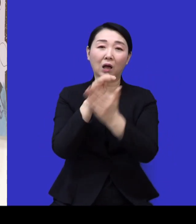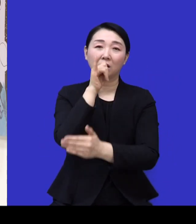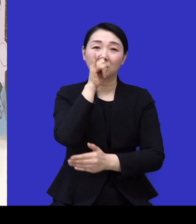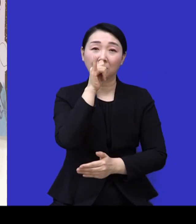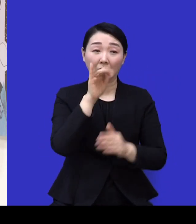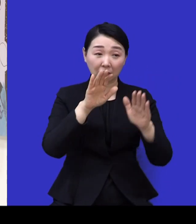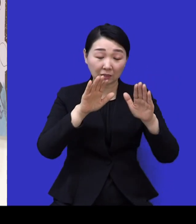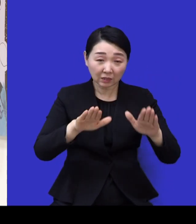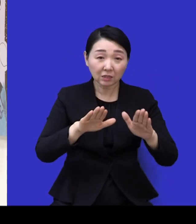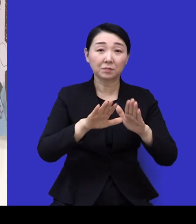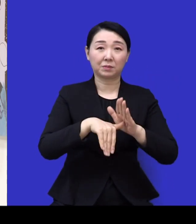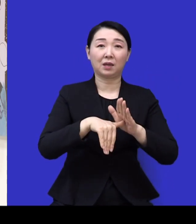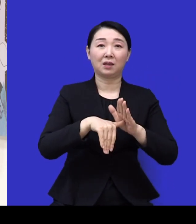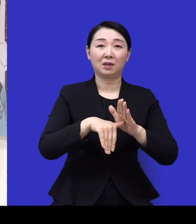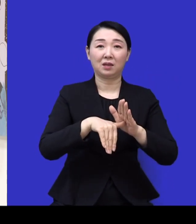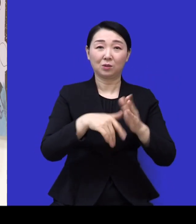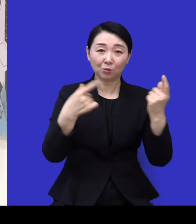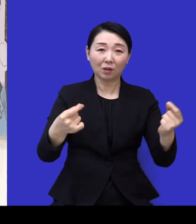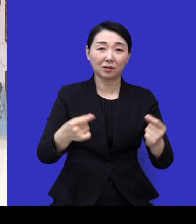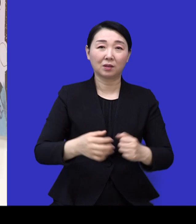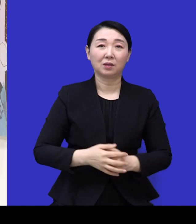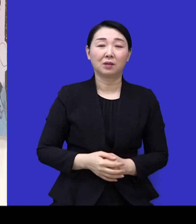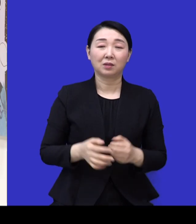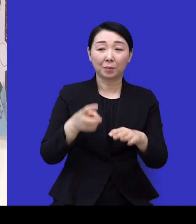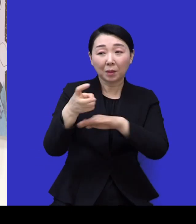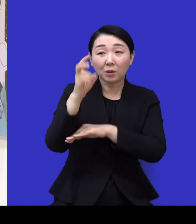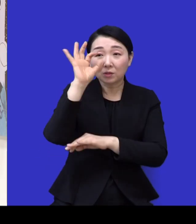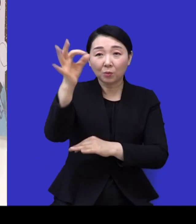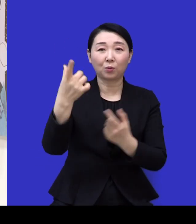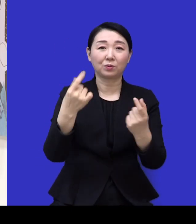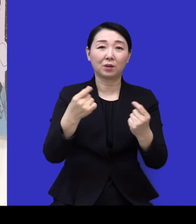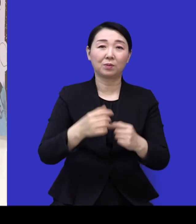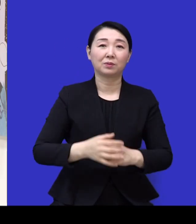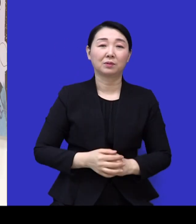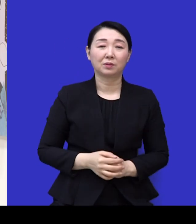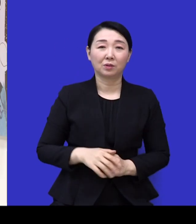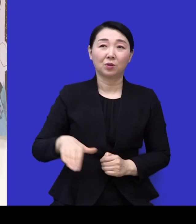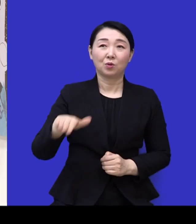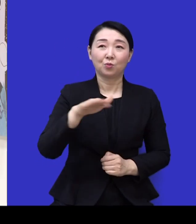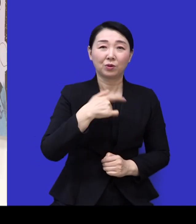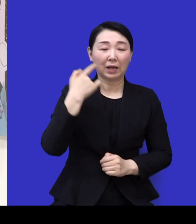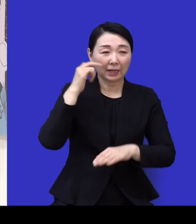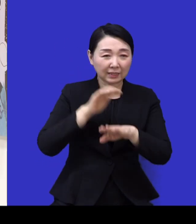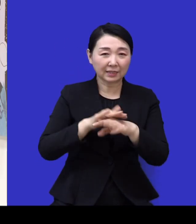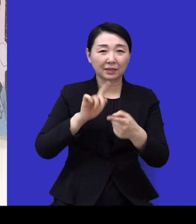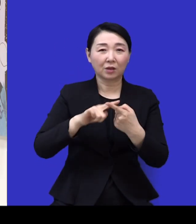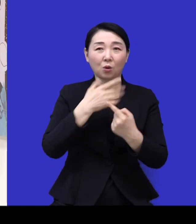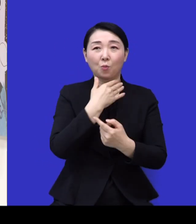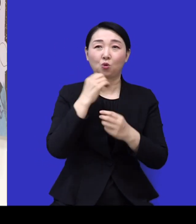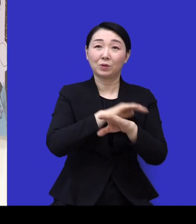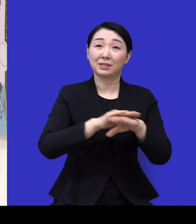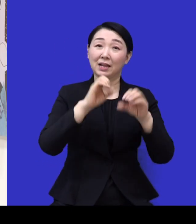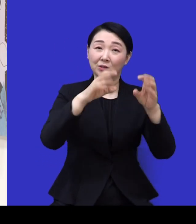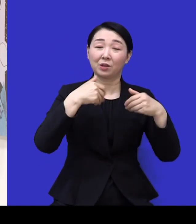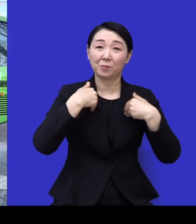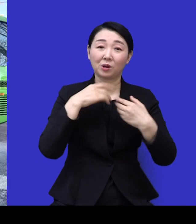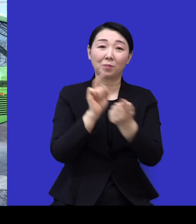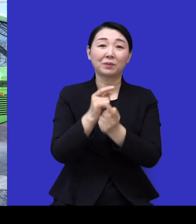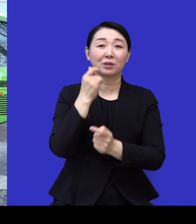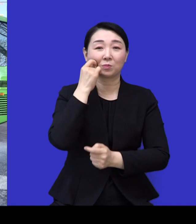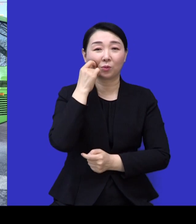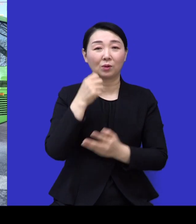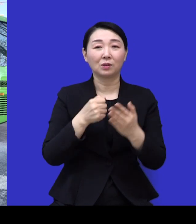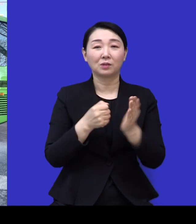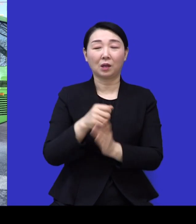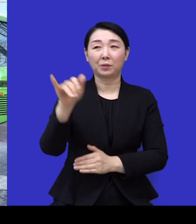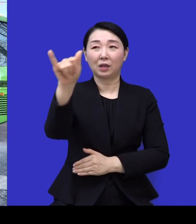이때가 지금이다 이런 마음 주신 것 같아서 네. 아까 버스 보신 대로 예. 우리가 지혜롭게 복음을 전해야 되는데 만나지 못하니까 그래서